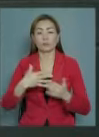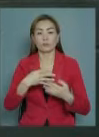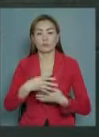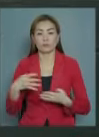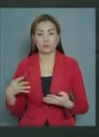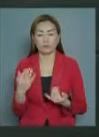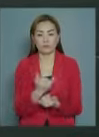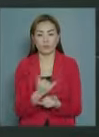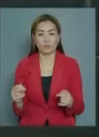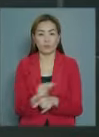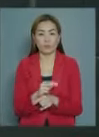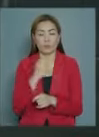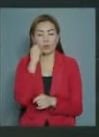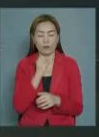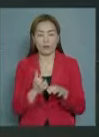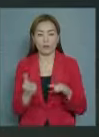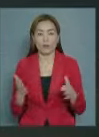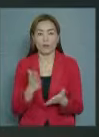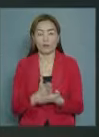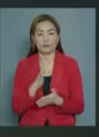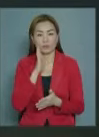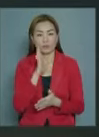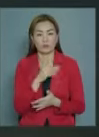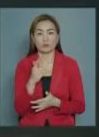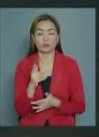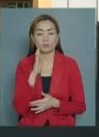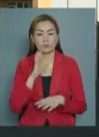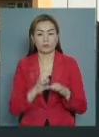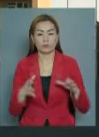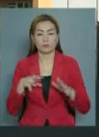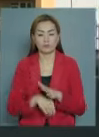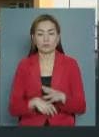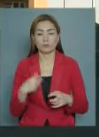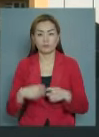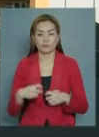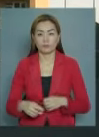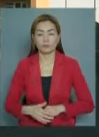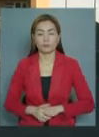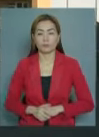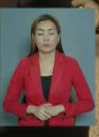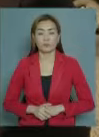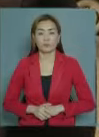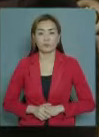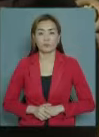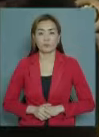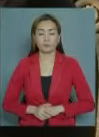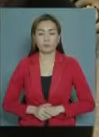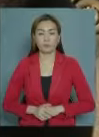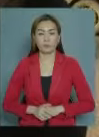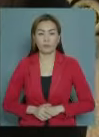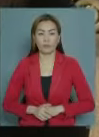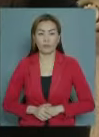үйлердің коммуникациялық жүйелері әбден тозған, ауыз су мен кәріздік құбырлары жүйесінен шығады екен.